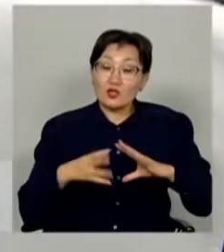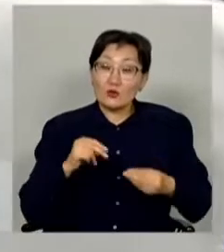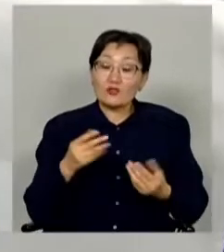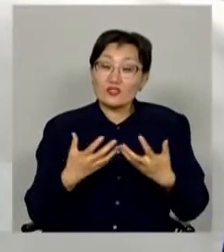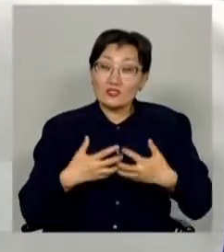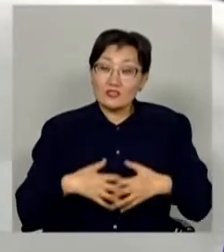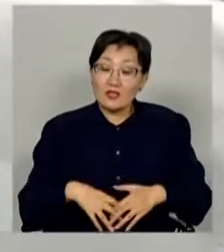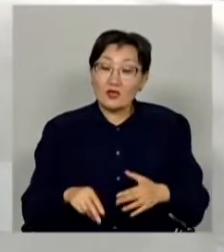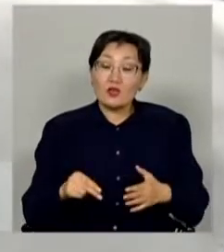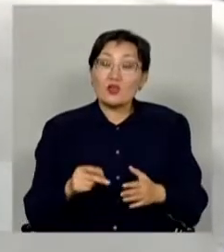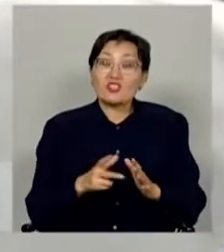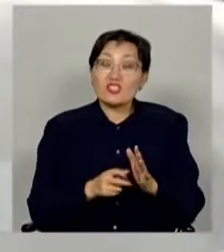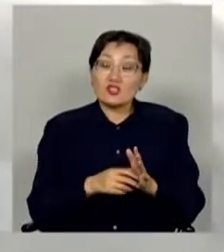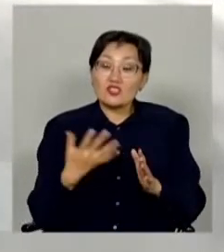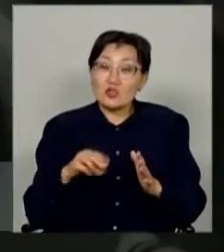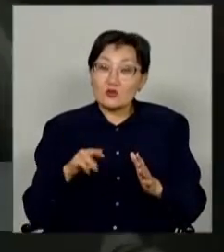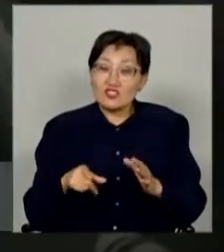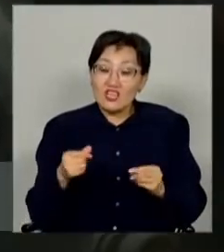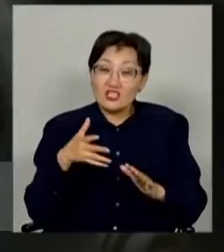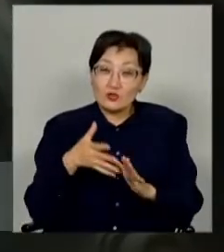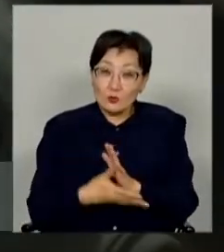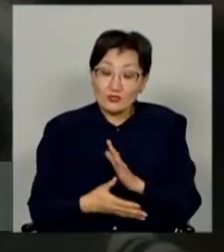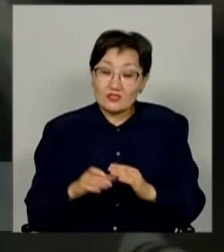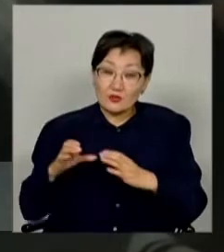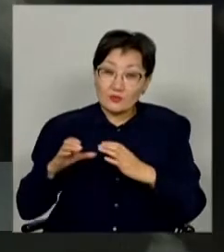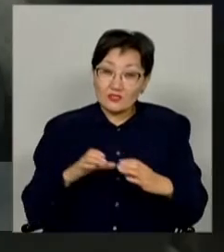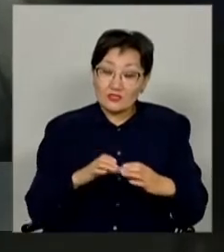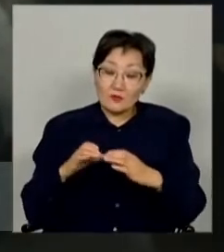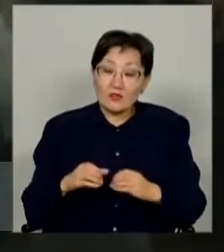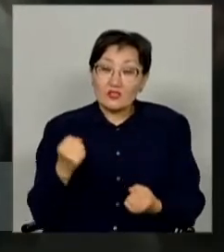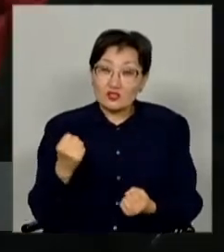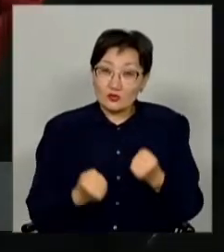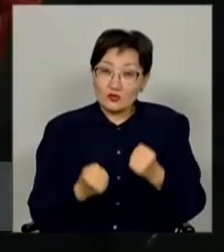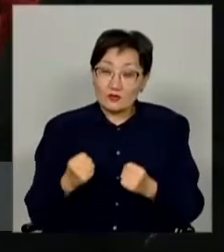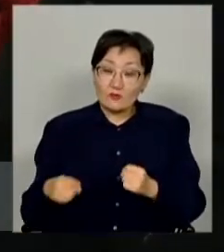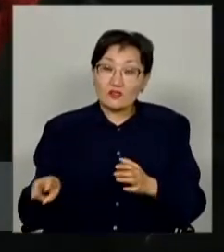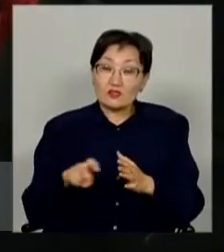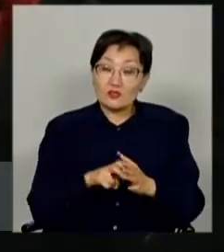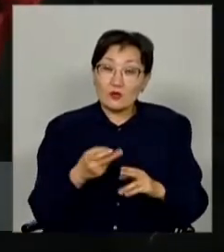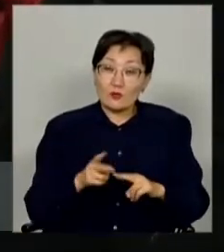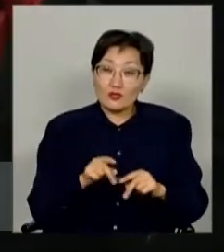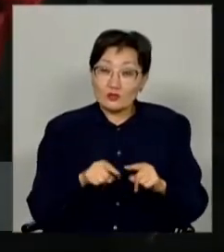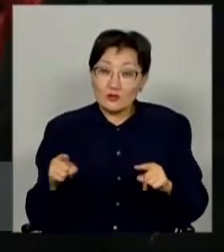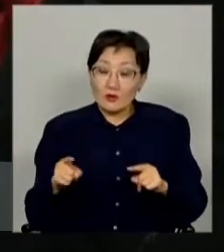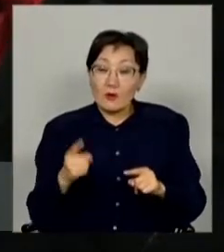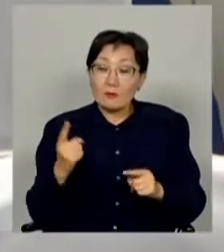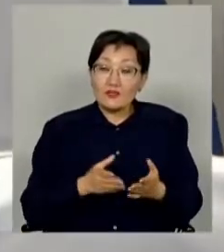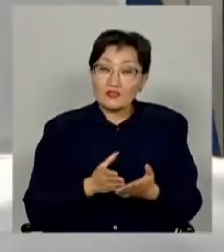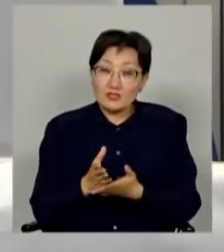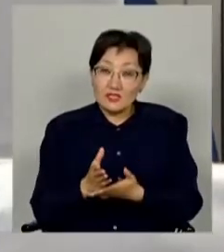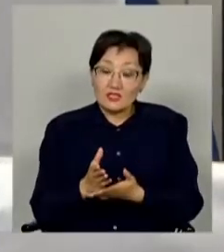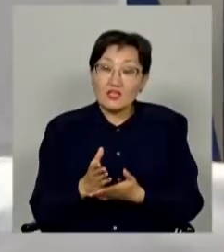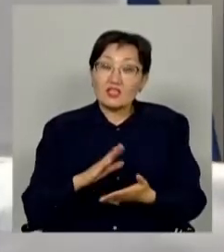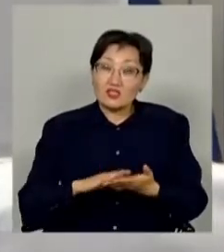есептегенде жол ақысына 850 теңге кетеді. Ал автобуспен не жеңіл көлікпен жету үшін бұл аралықтың бір бағытына ғана